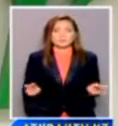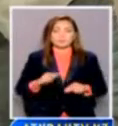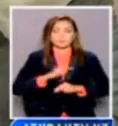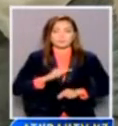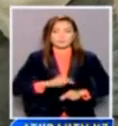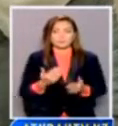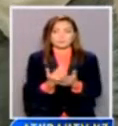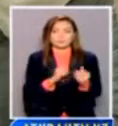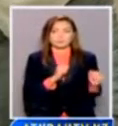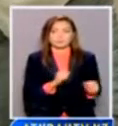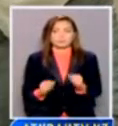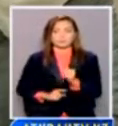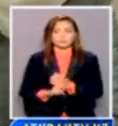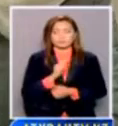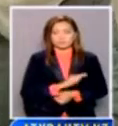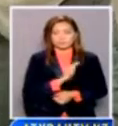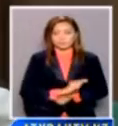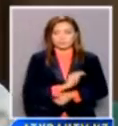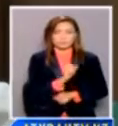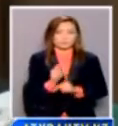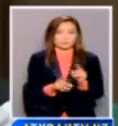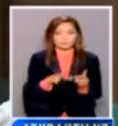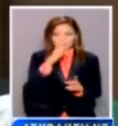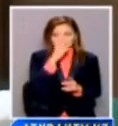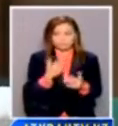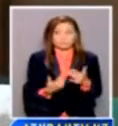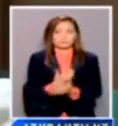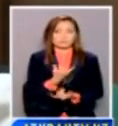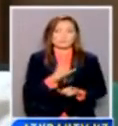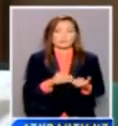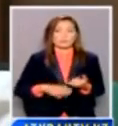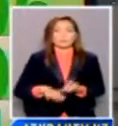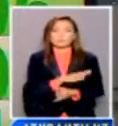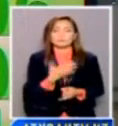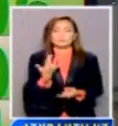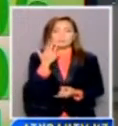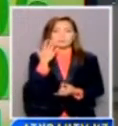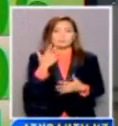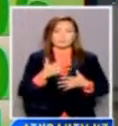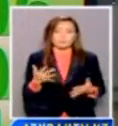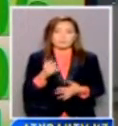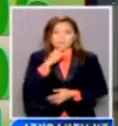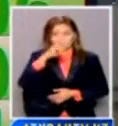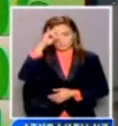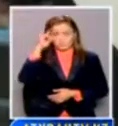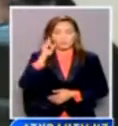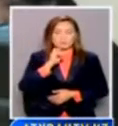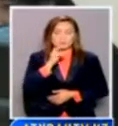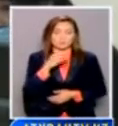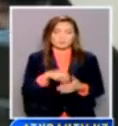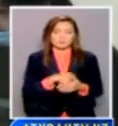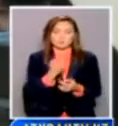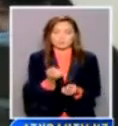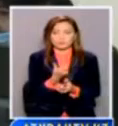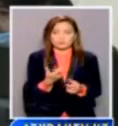труда и социальной защиты начало работать над этим вопросом. Но у нас в стране на счету подавляющего большинства казахстанцев немного